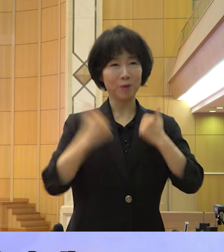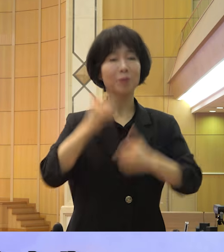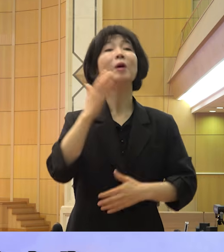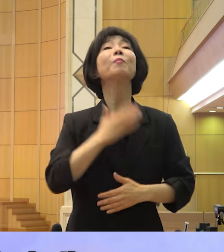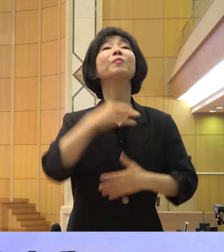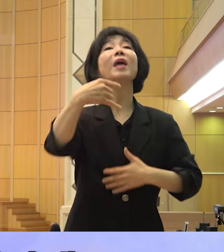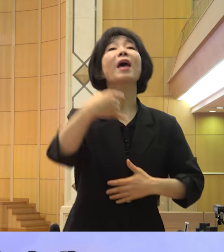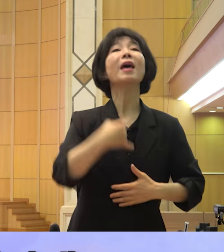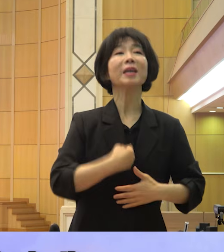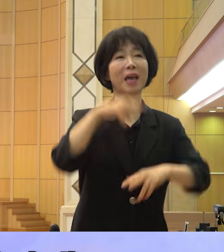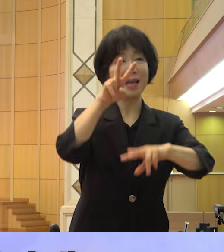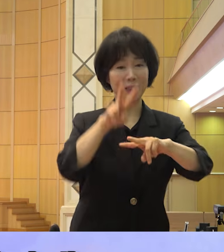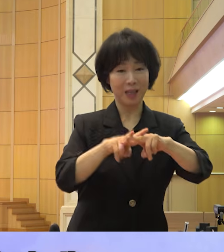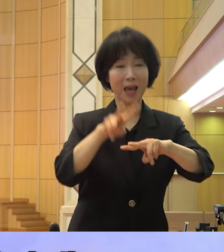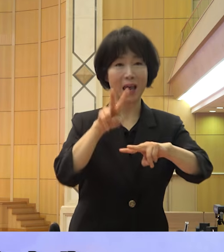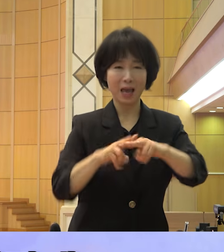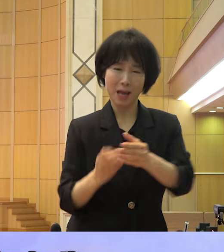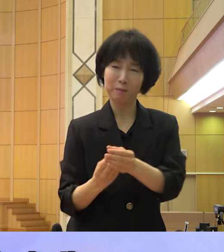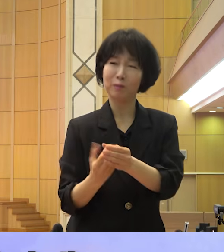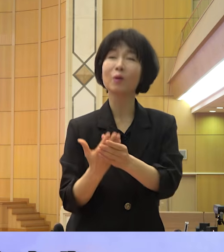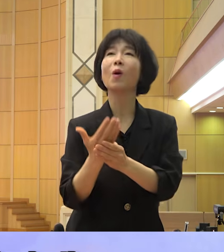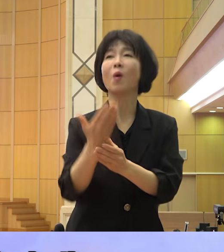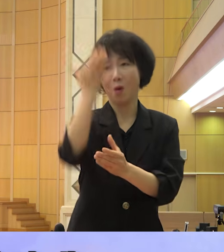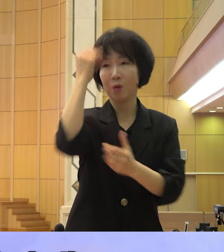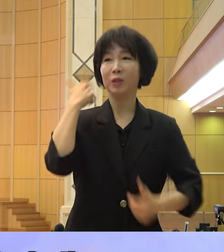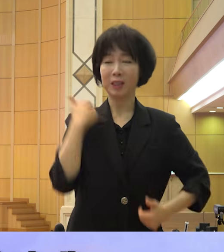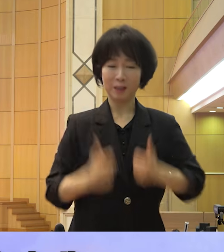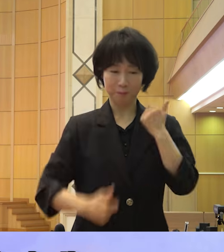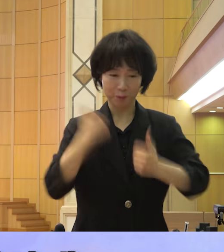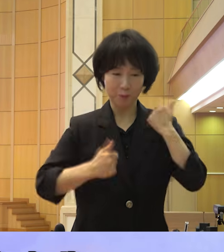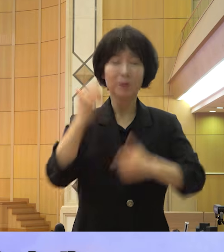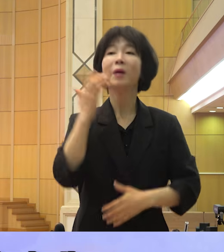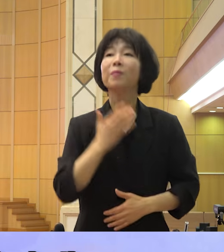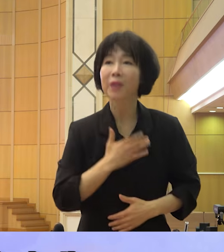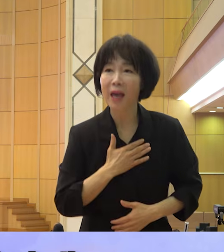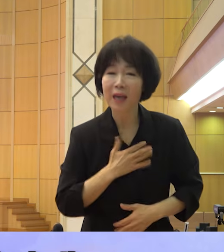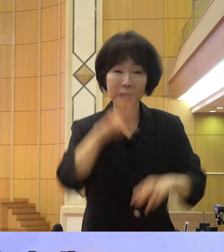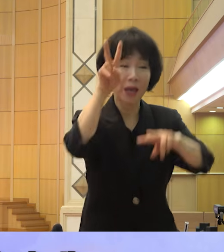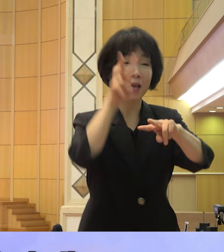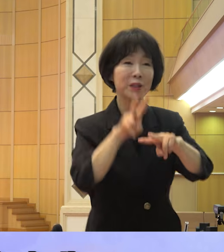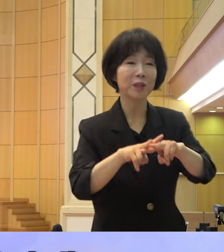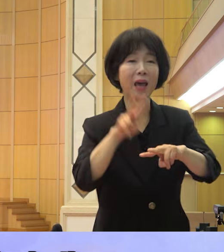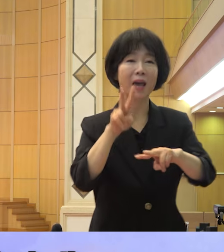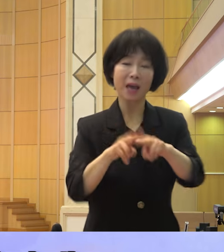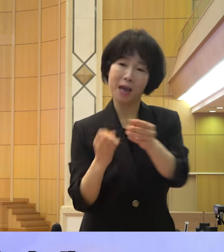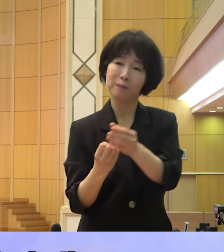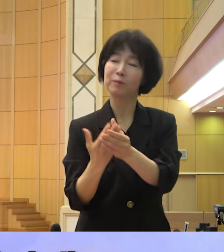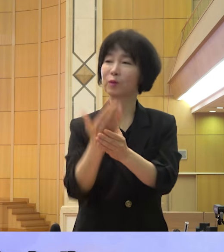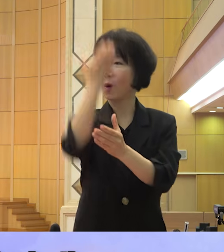샘솟는 기쁨, 내게 샘솟는 기쁨, 내게